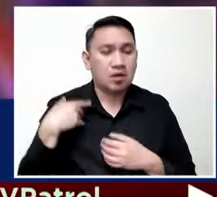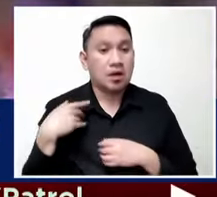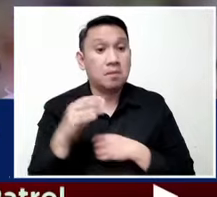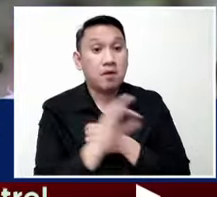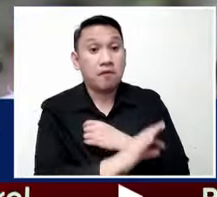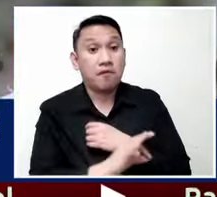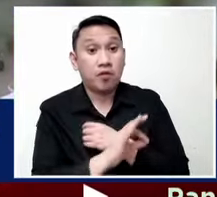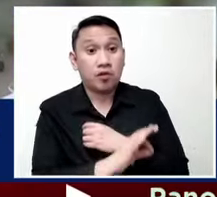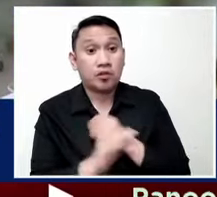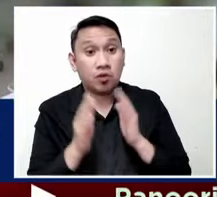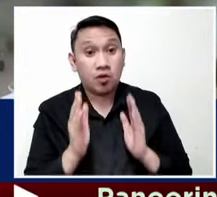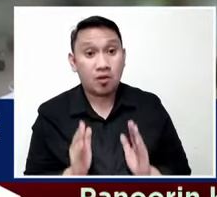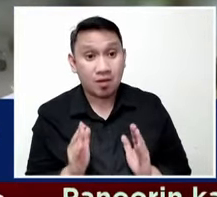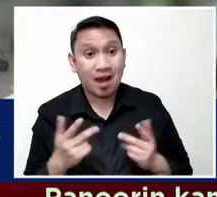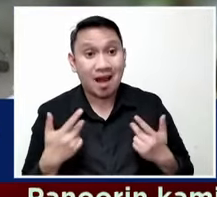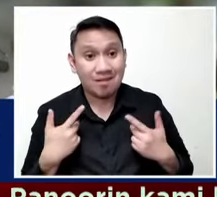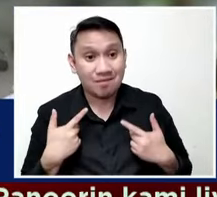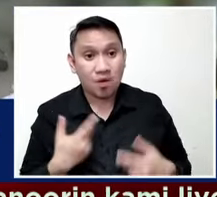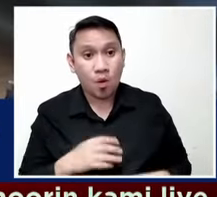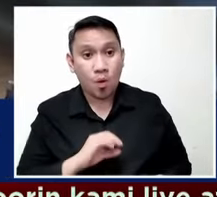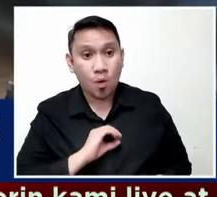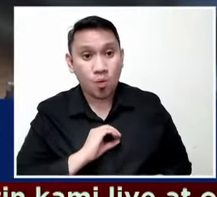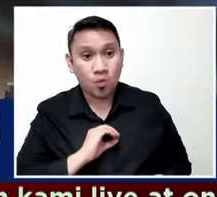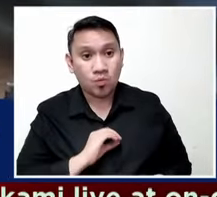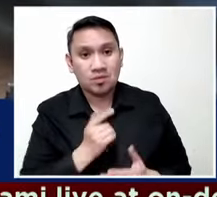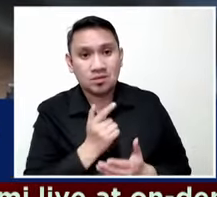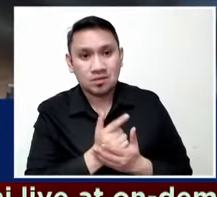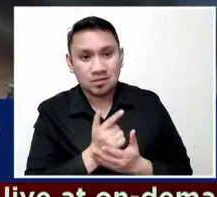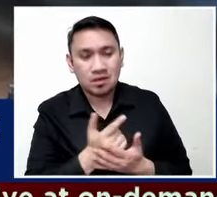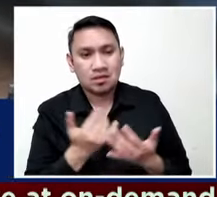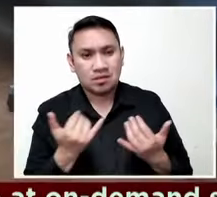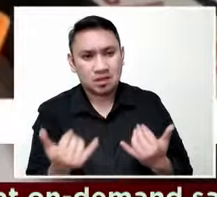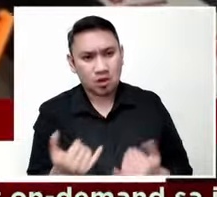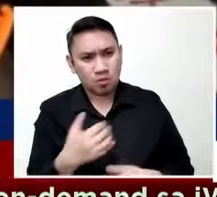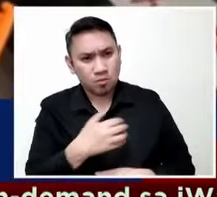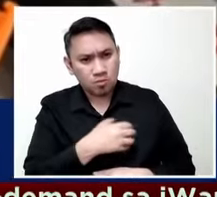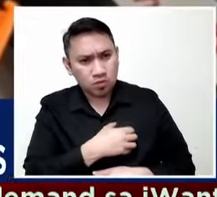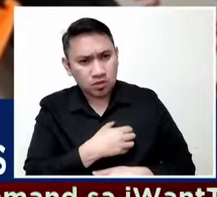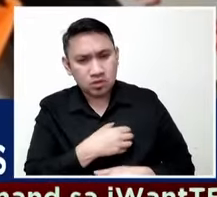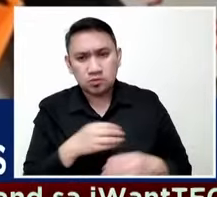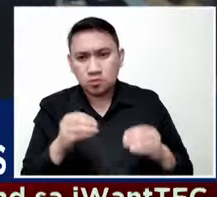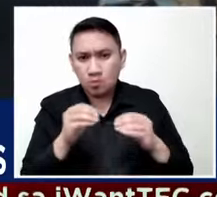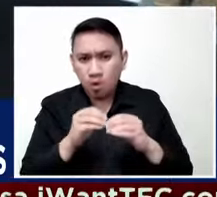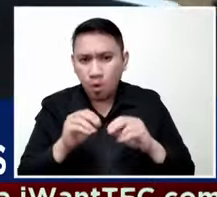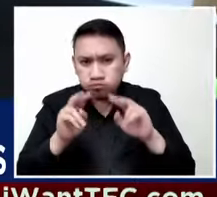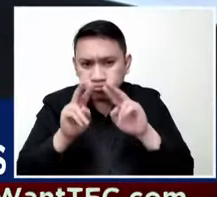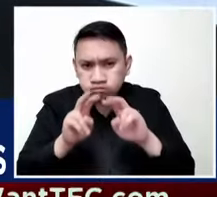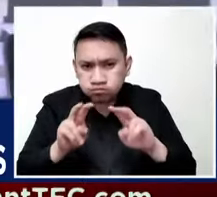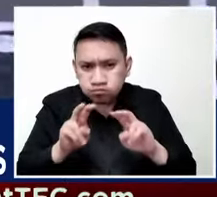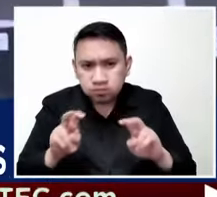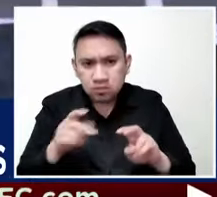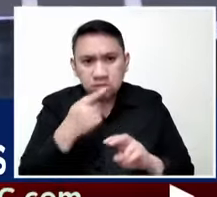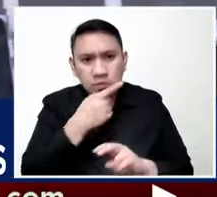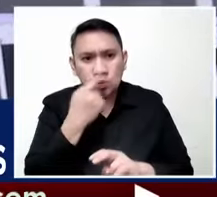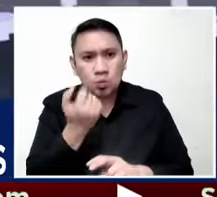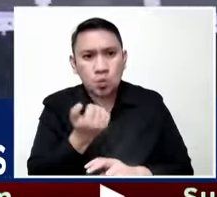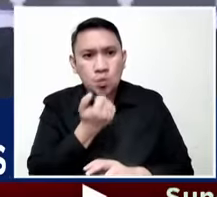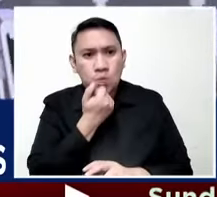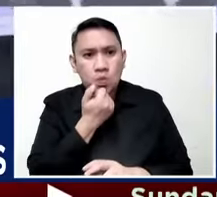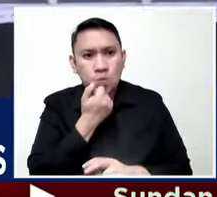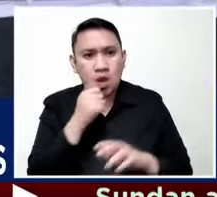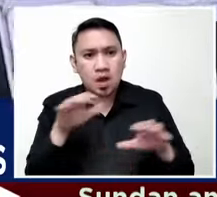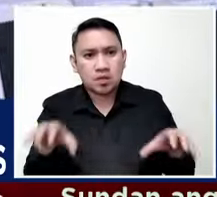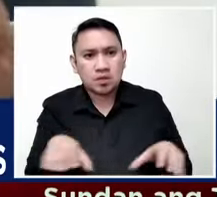bansa. Patuloy na pinalalakas ng pulisya ang investigasyon at operasyon sa mga illegal na aktibidad ng mga dayuhan. They are